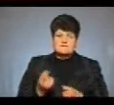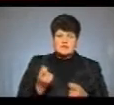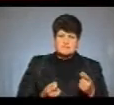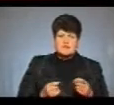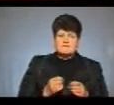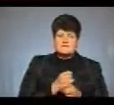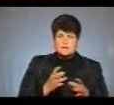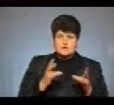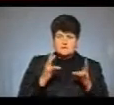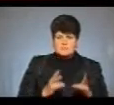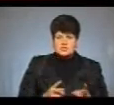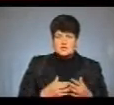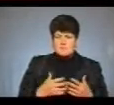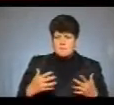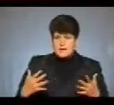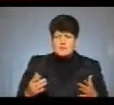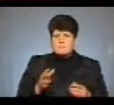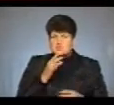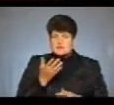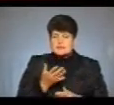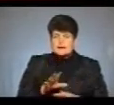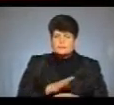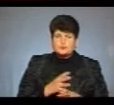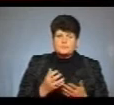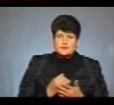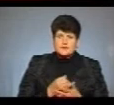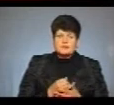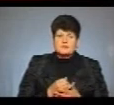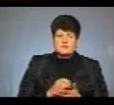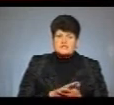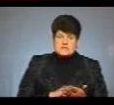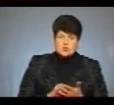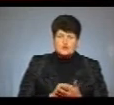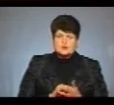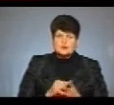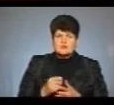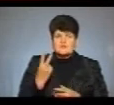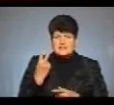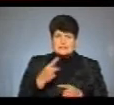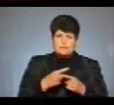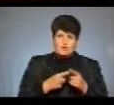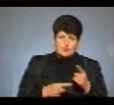вибухонебезпечних предметів, під час яких було виявлено та знешкоджено більше